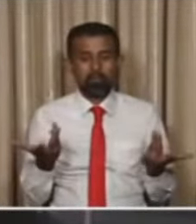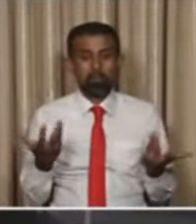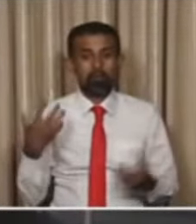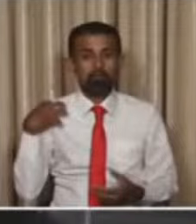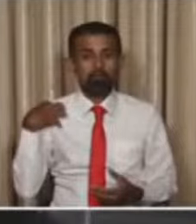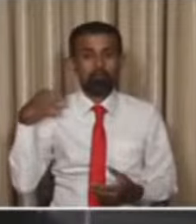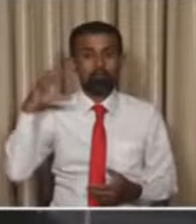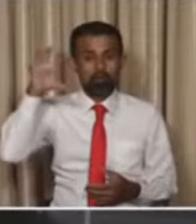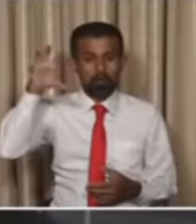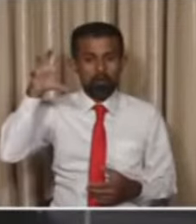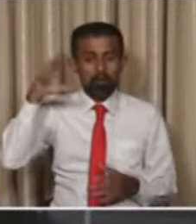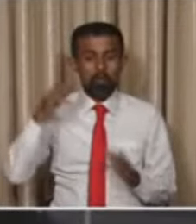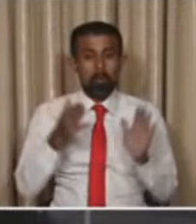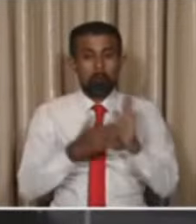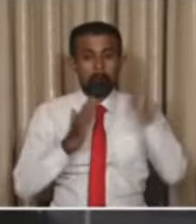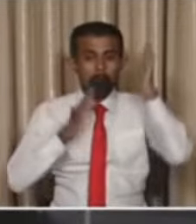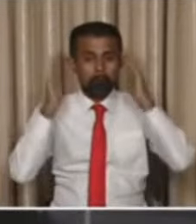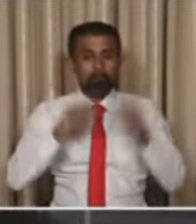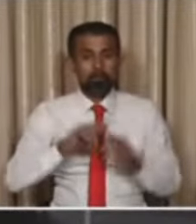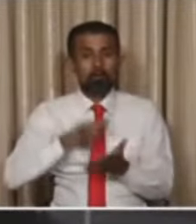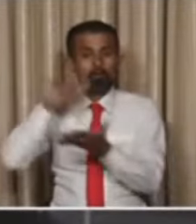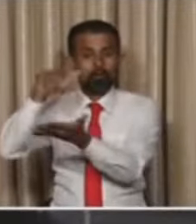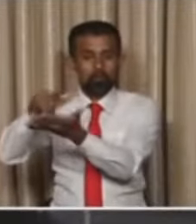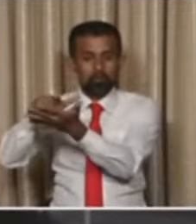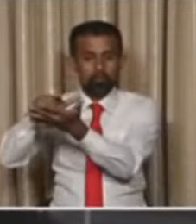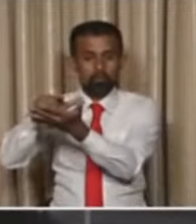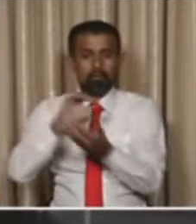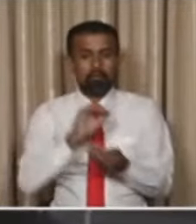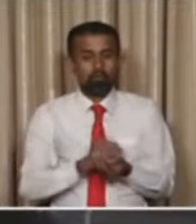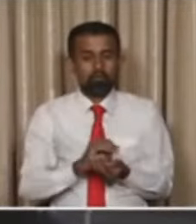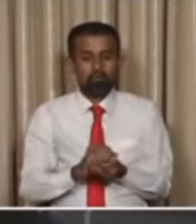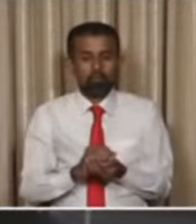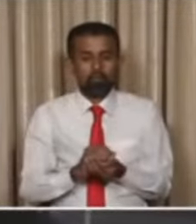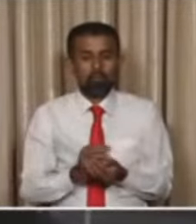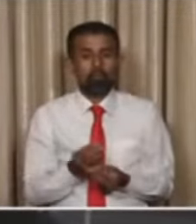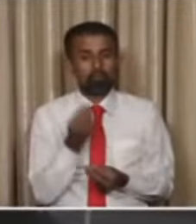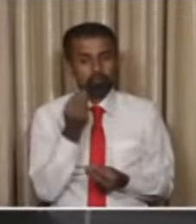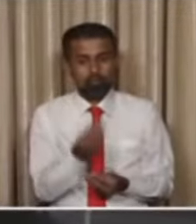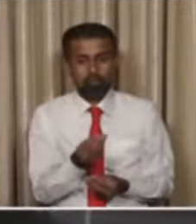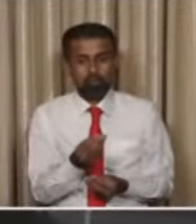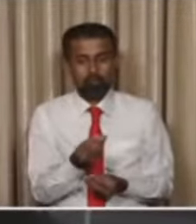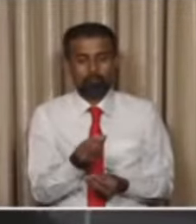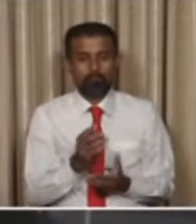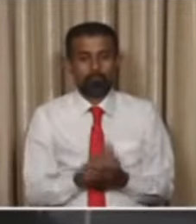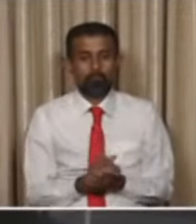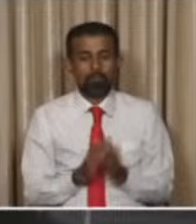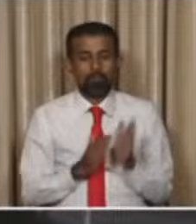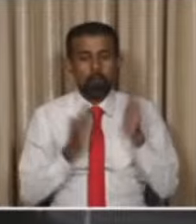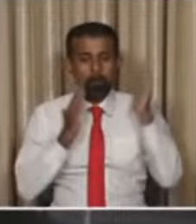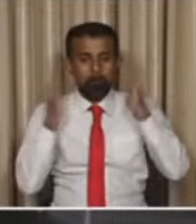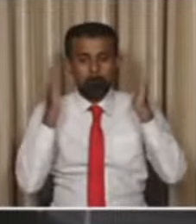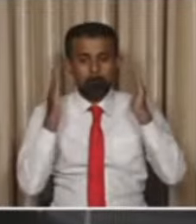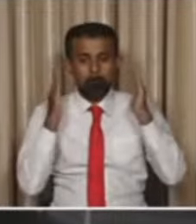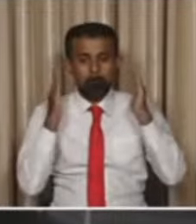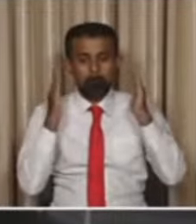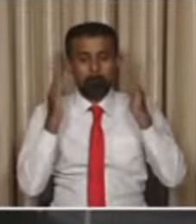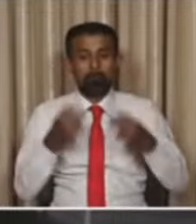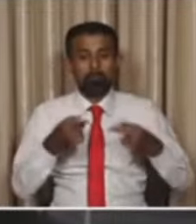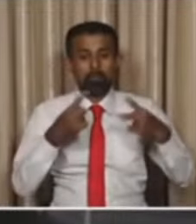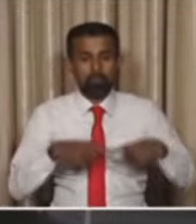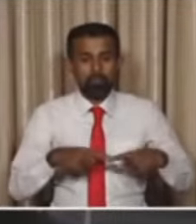රටක් මාලදිවයින් ඉන්නට ගියේ. එතුමාගේ රැකවරණය ආරක්ෂාව ලබා දුන්නා. ඊට පස්සේ මාලදිවයිනෙන් එතුමා ඊළඟට